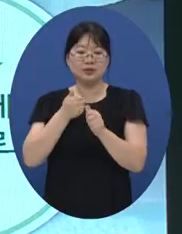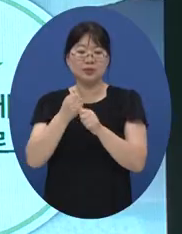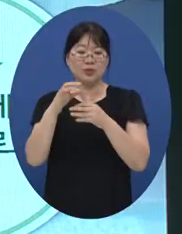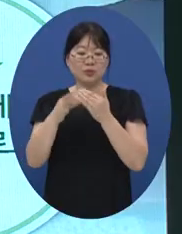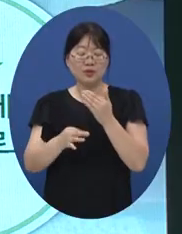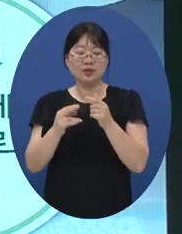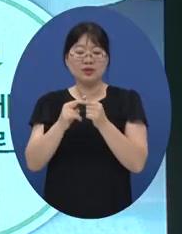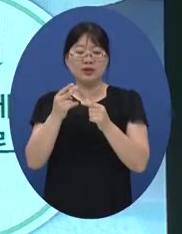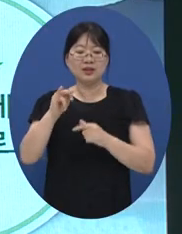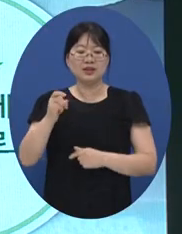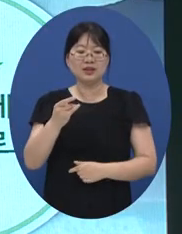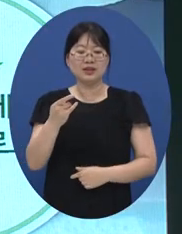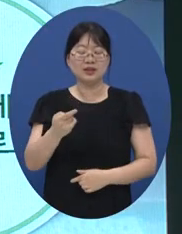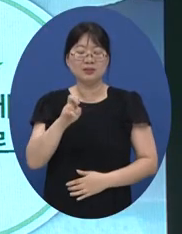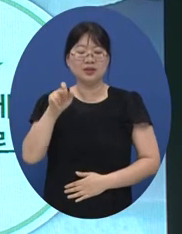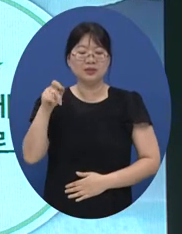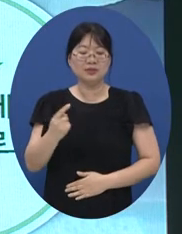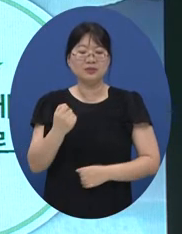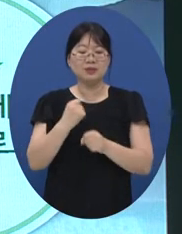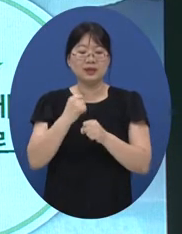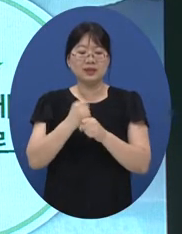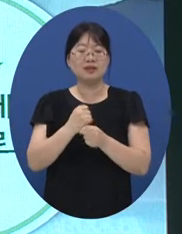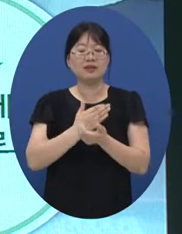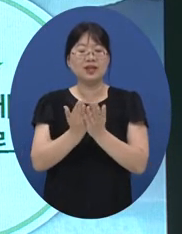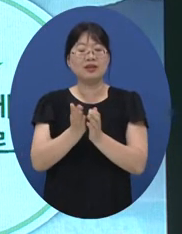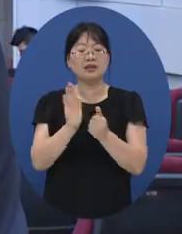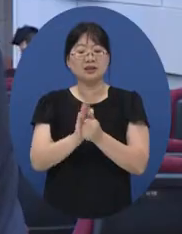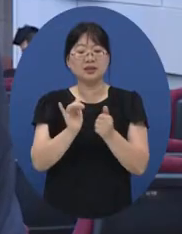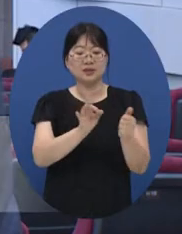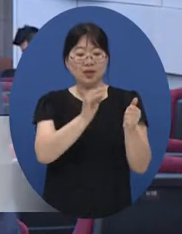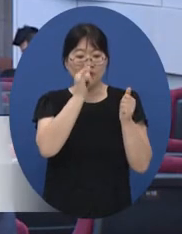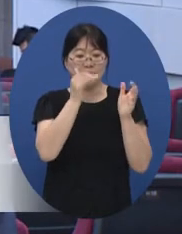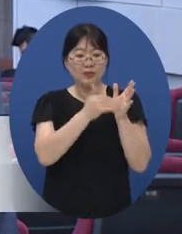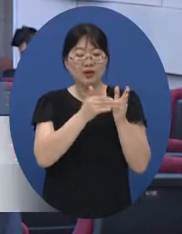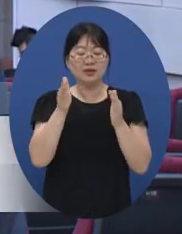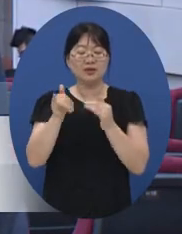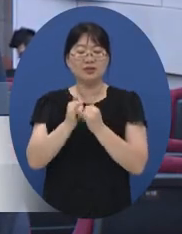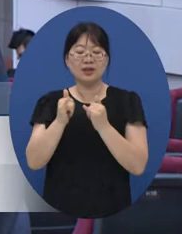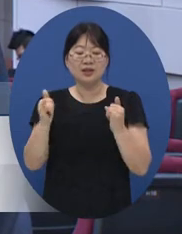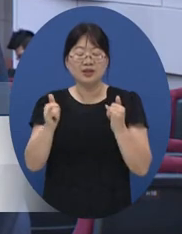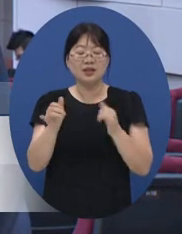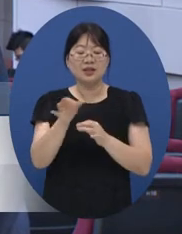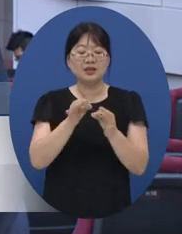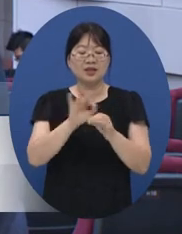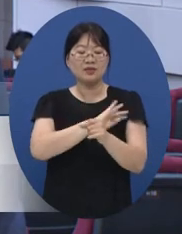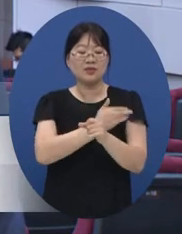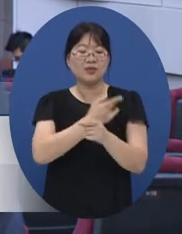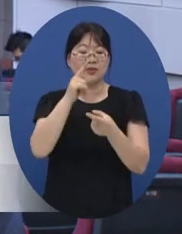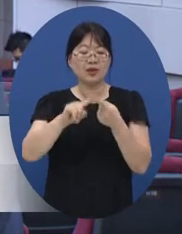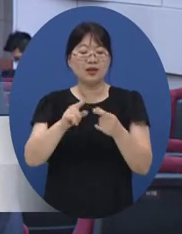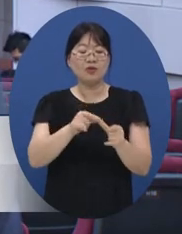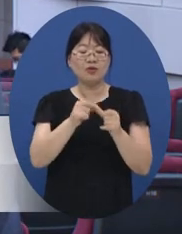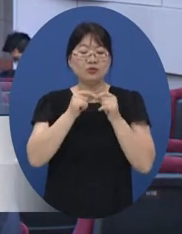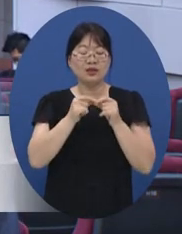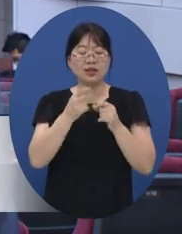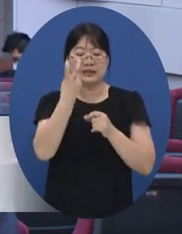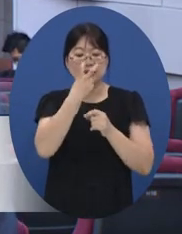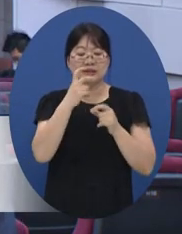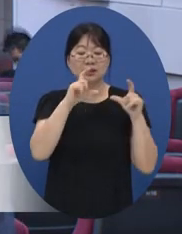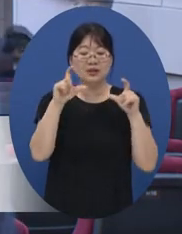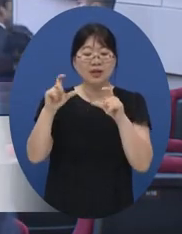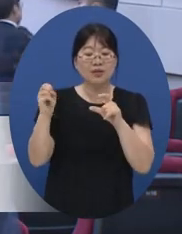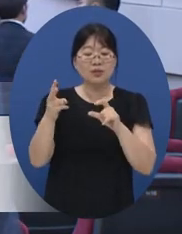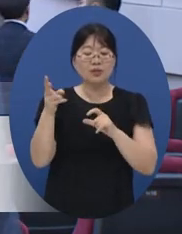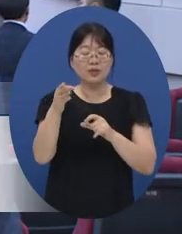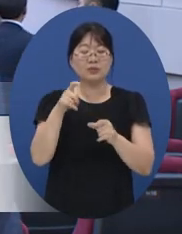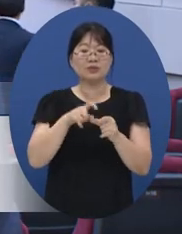프로그램, 랜드마크 조성 등 다양한 지원이 이루어집니다. 그 전문가들이 그 상권에 대해서 구체적으로 진단을 하게